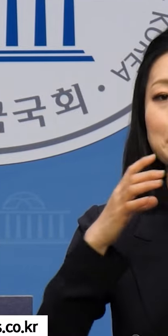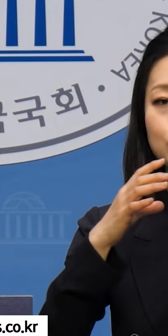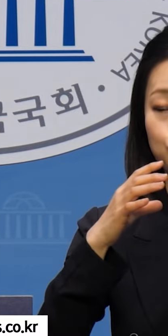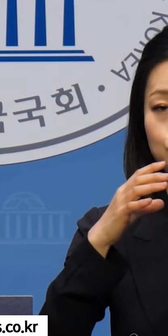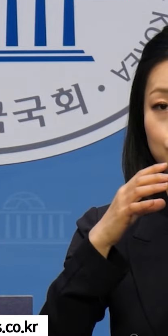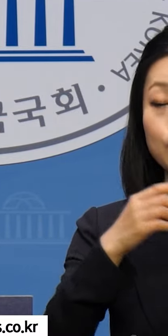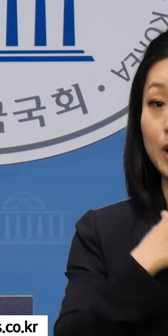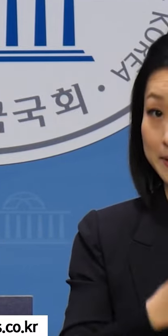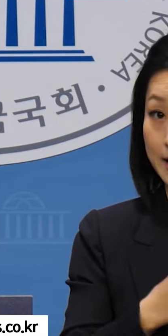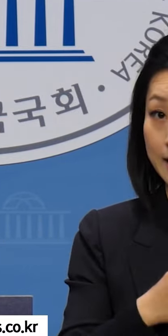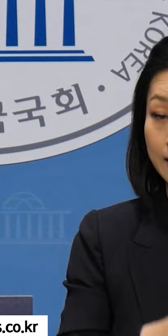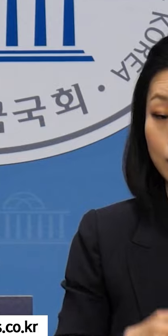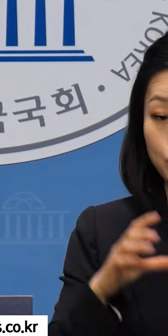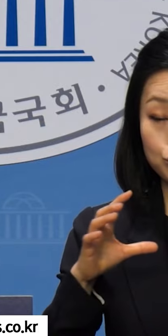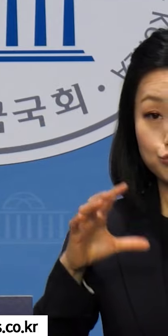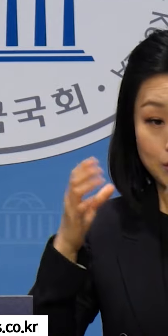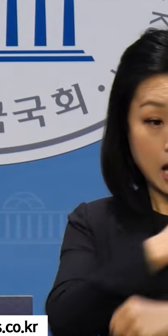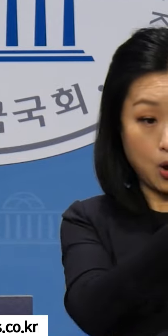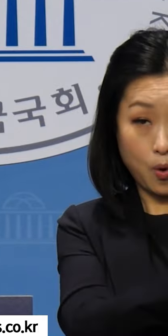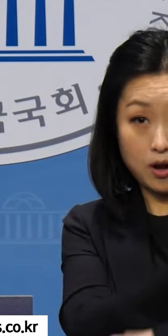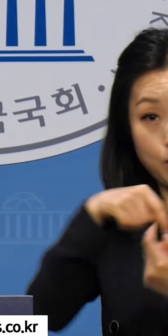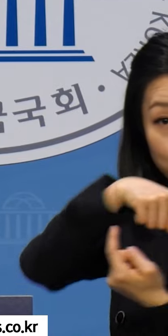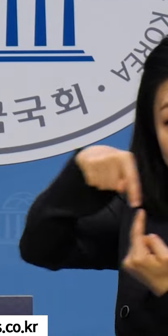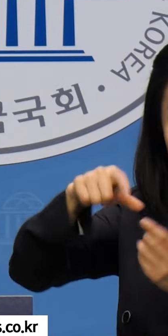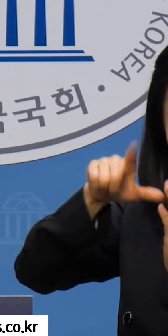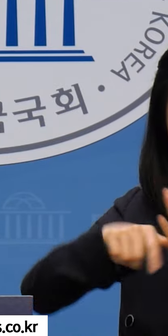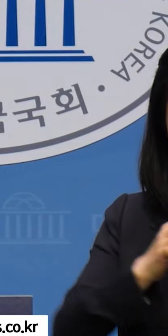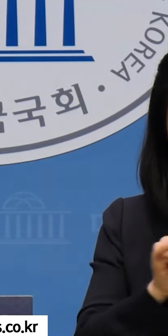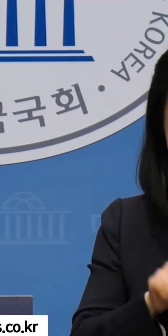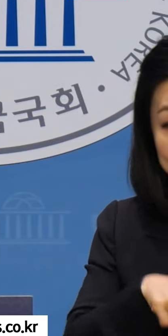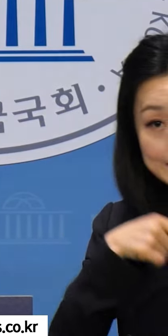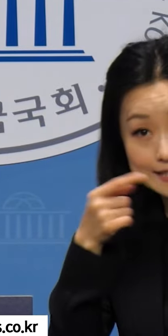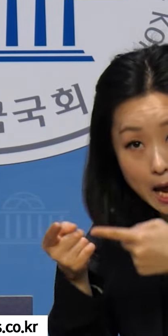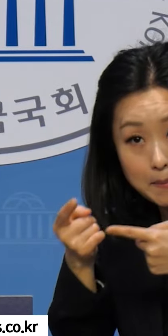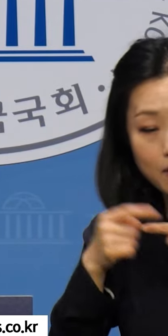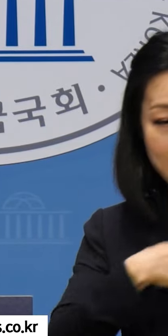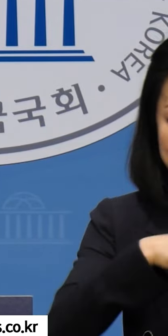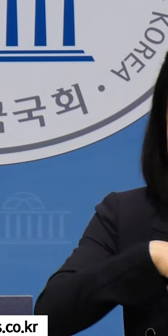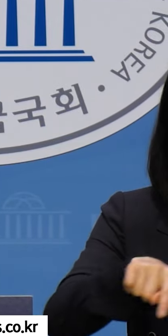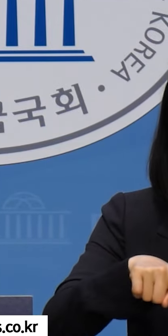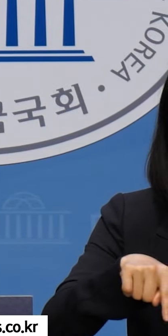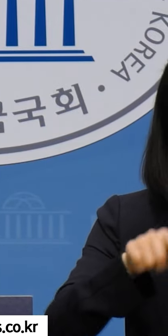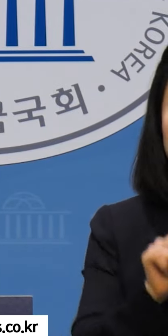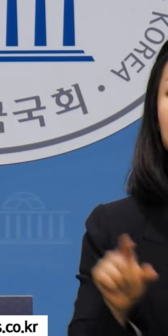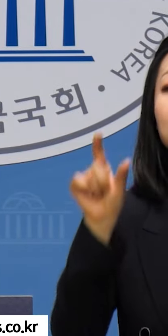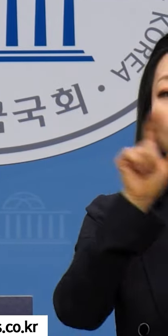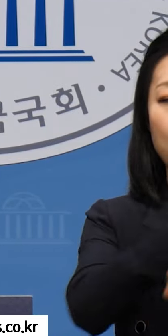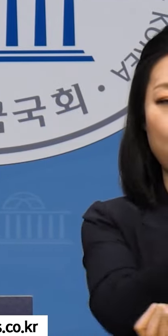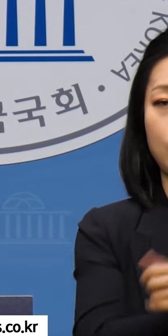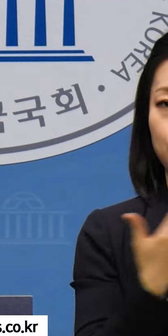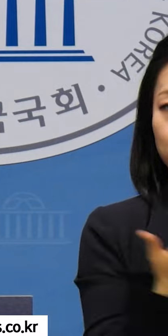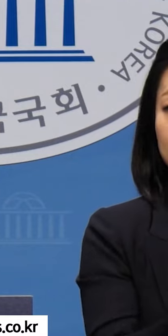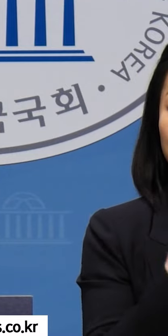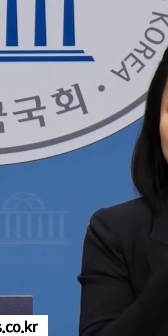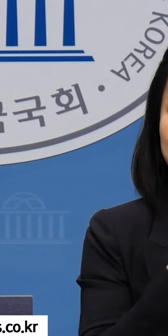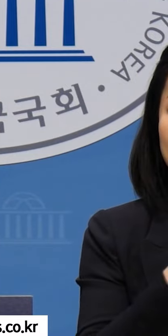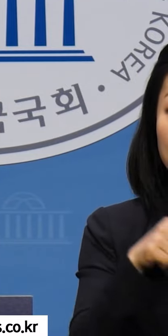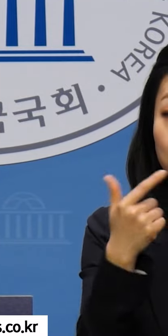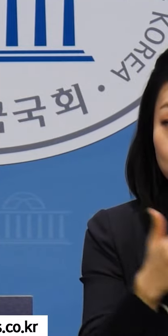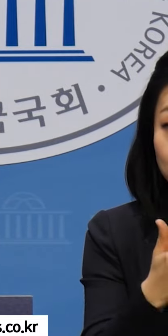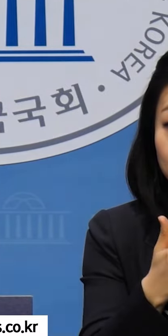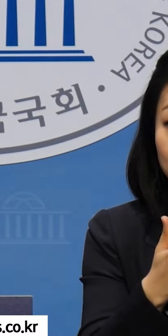즉 국가권력의 운영에 국민의 참여와 자치를 더 보장하자는 것입니다 제 공화국